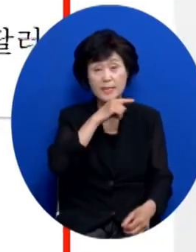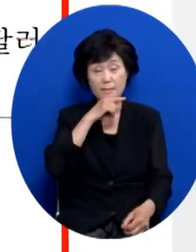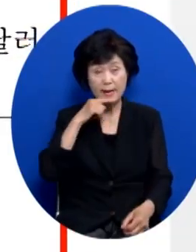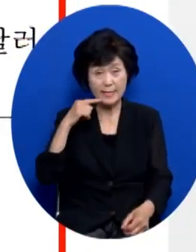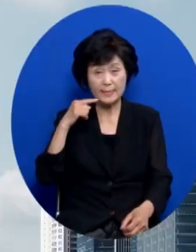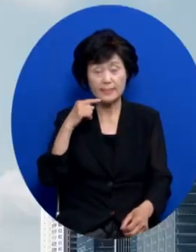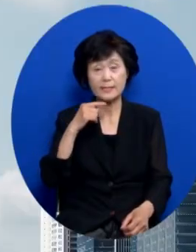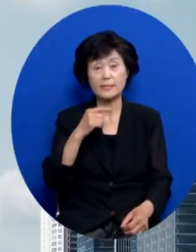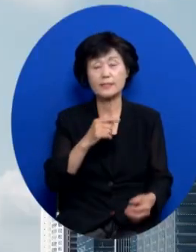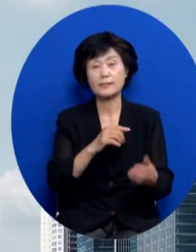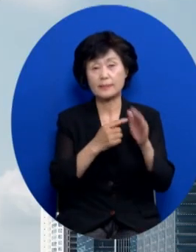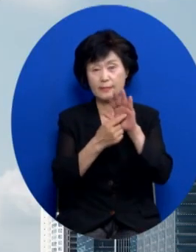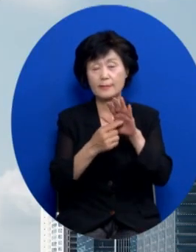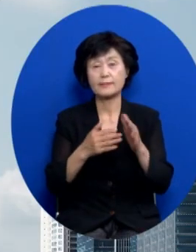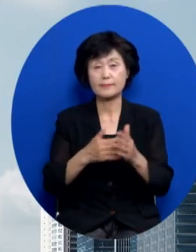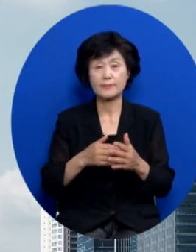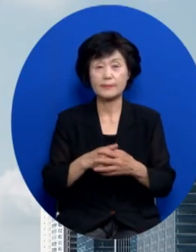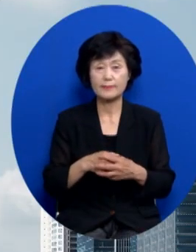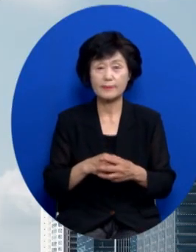집계됐습니다.